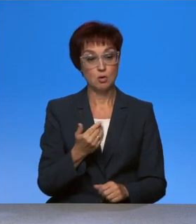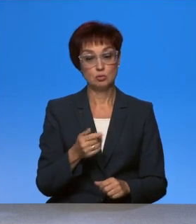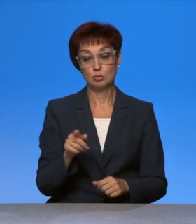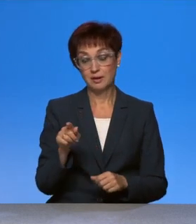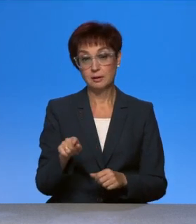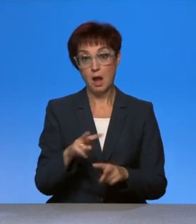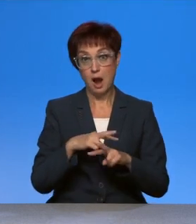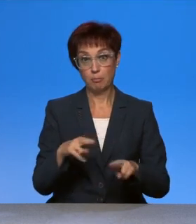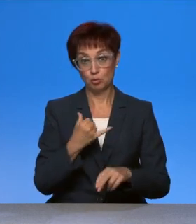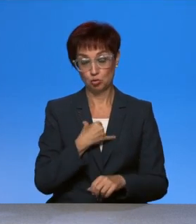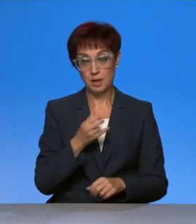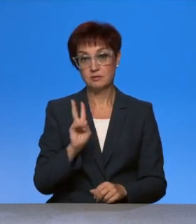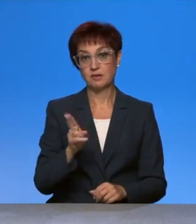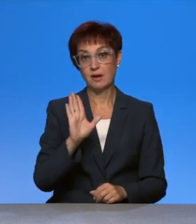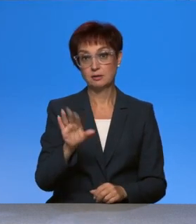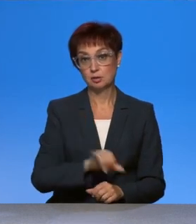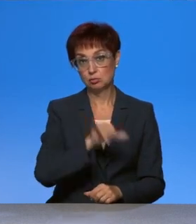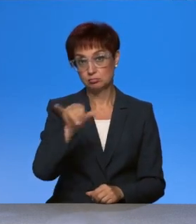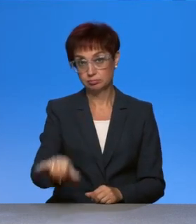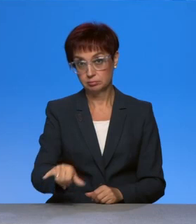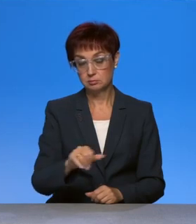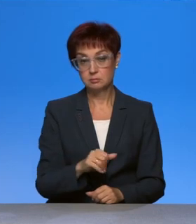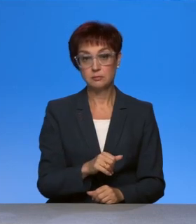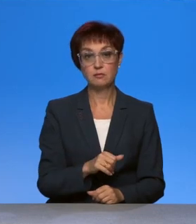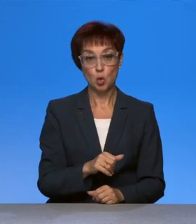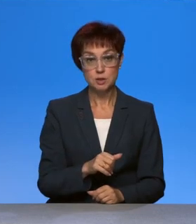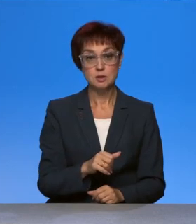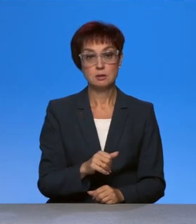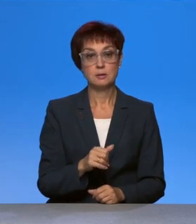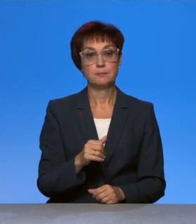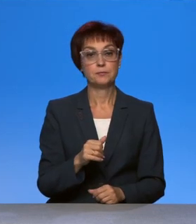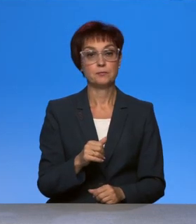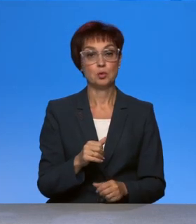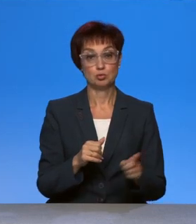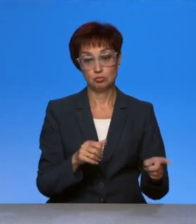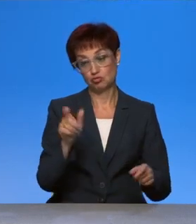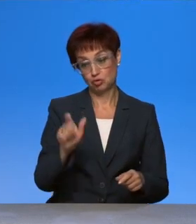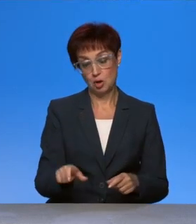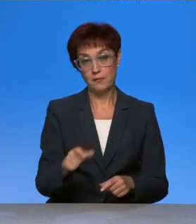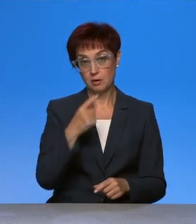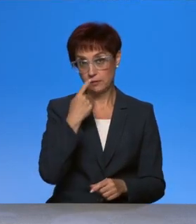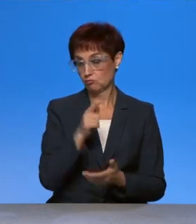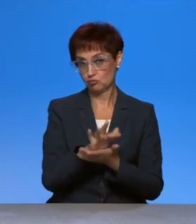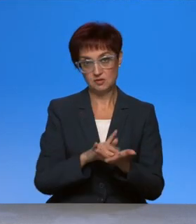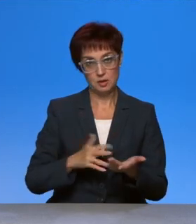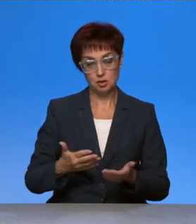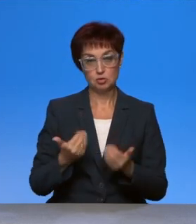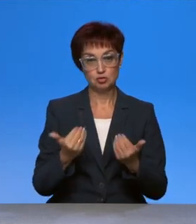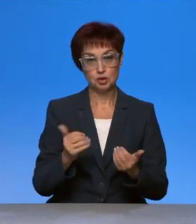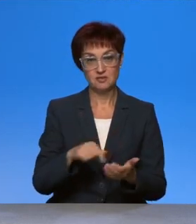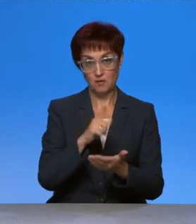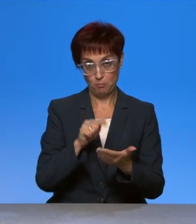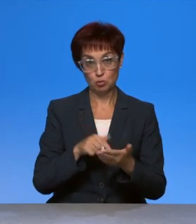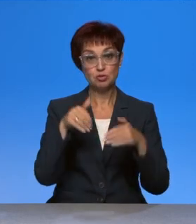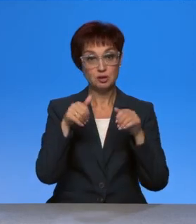пустыми руками. Да. Я считаю, без подарков. И он говорит: ну, слушайте, извините, сейчас вопрос решим.